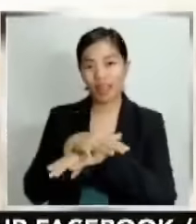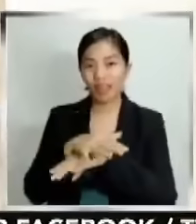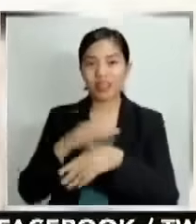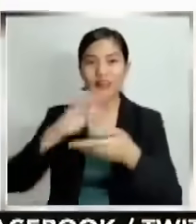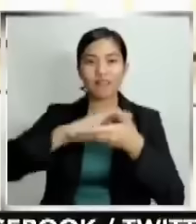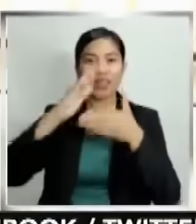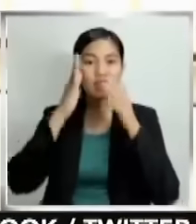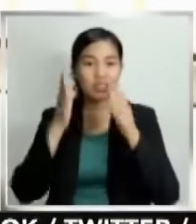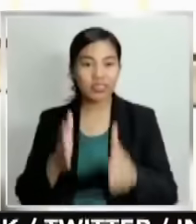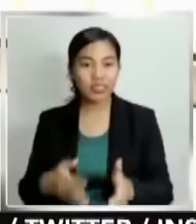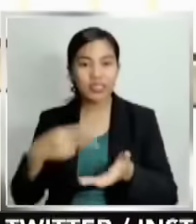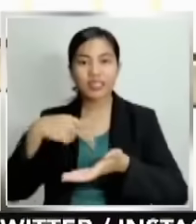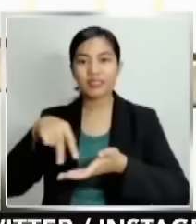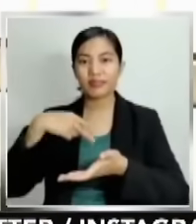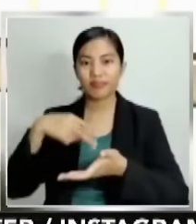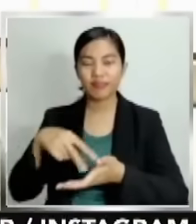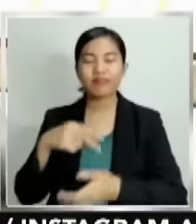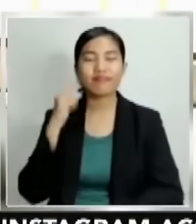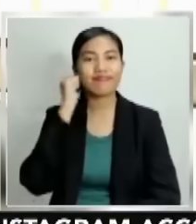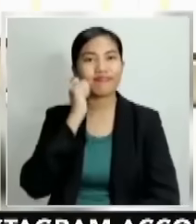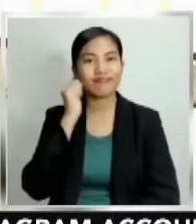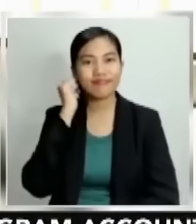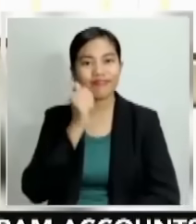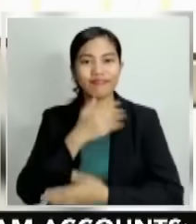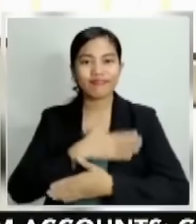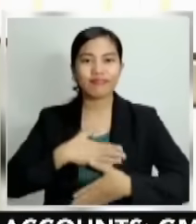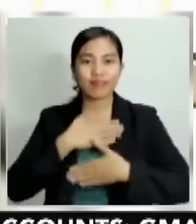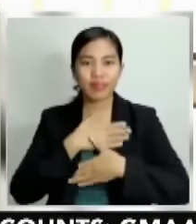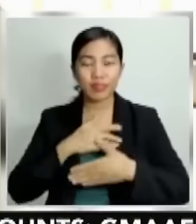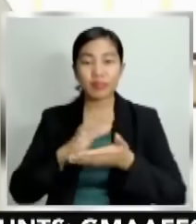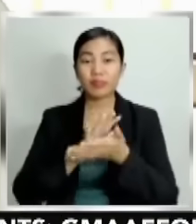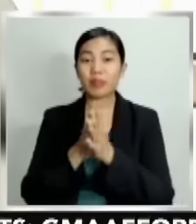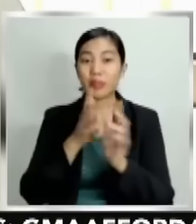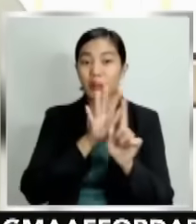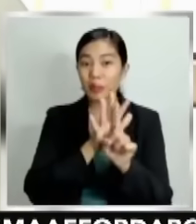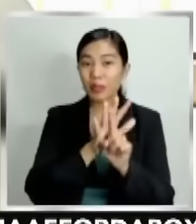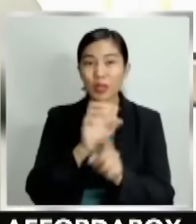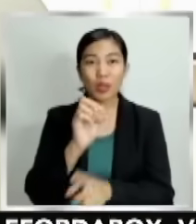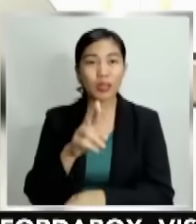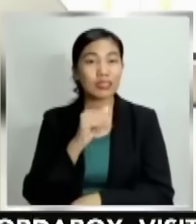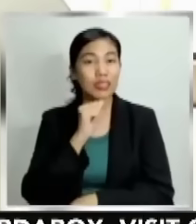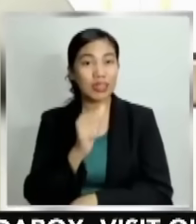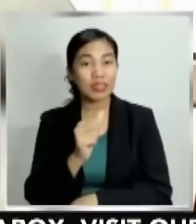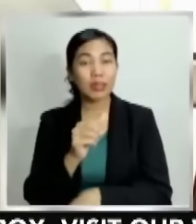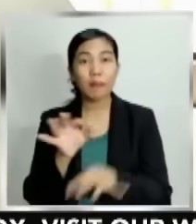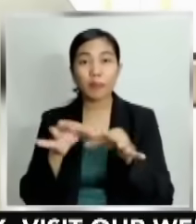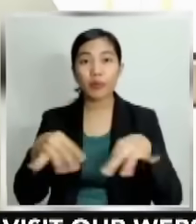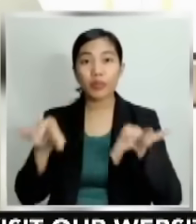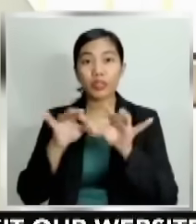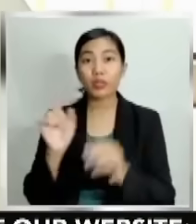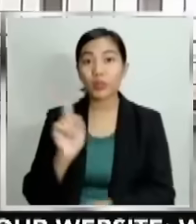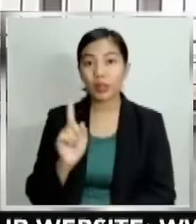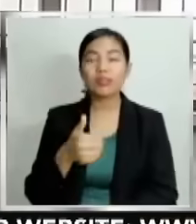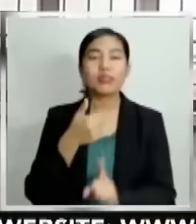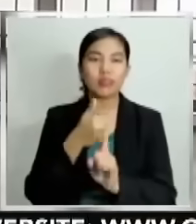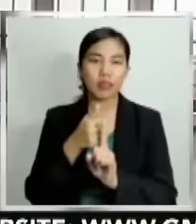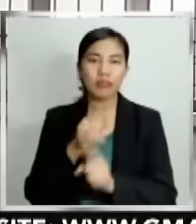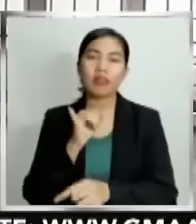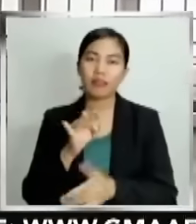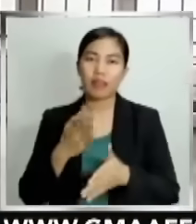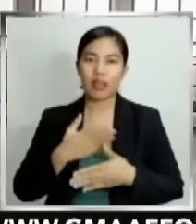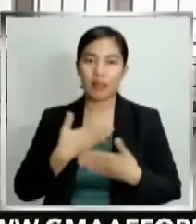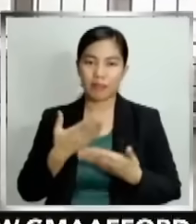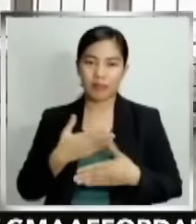mag-enjoy. Mag-trending man yan o hindi mag-trending, ang importante ikaw, masaya ka ba habang ginagawa mo siya? At yun ang mahalaga.